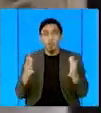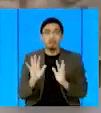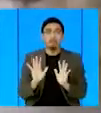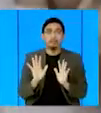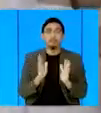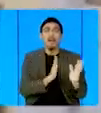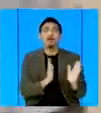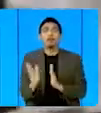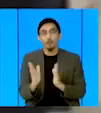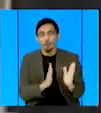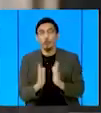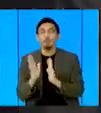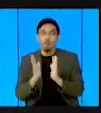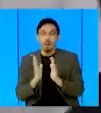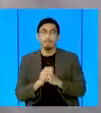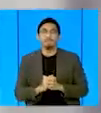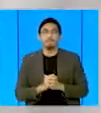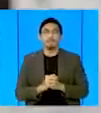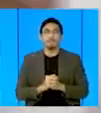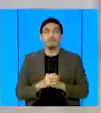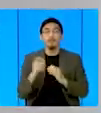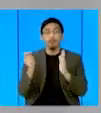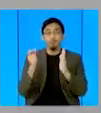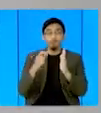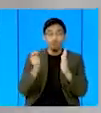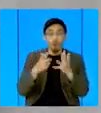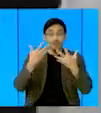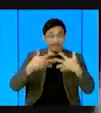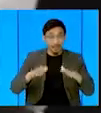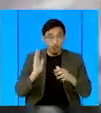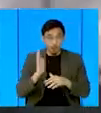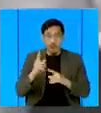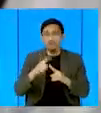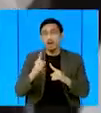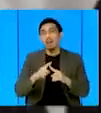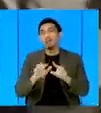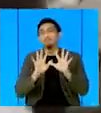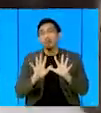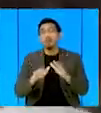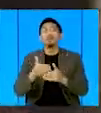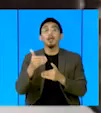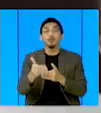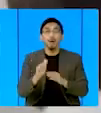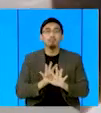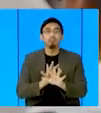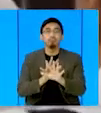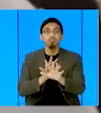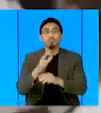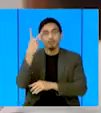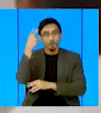bersamaan. Usai melaksanakan lontar jumrah pada 10 Zulhijjah, para jamaah dapat bercukur